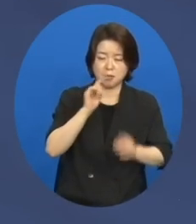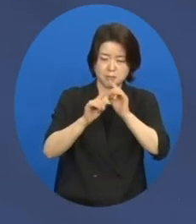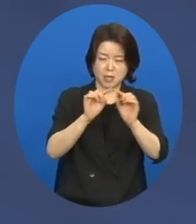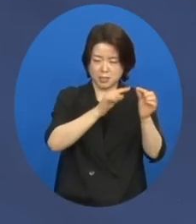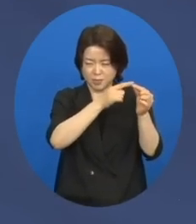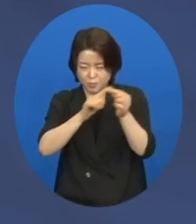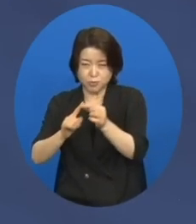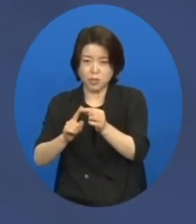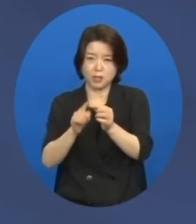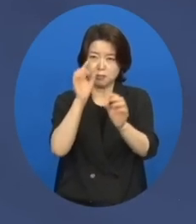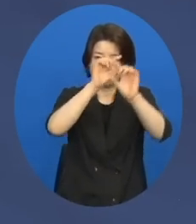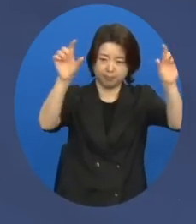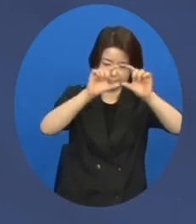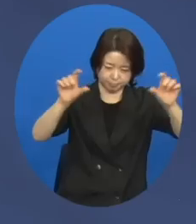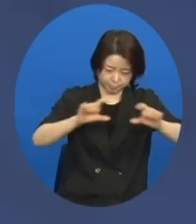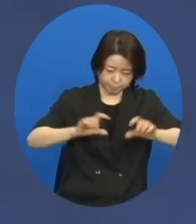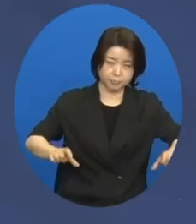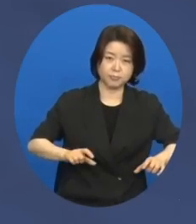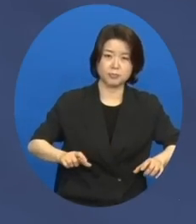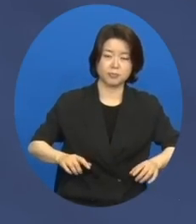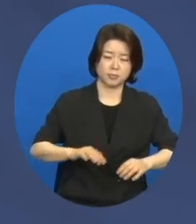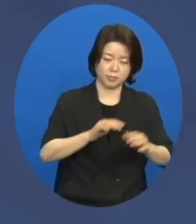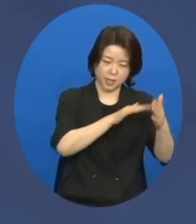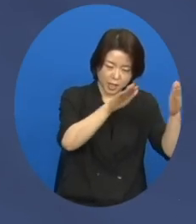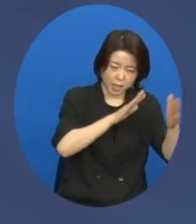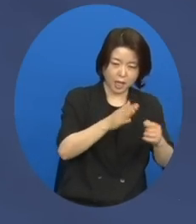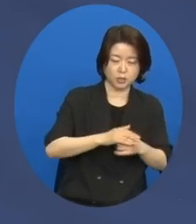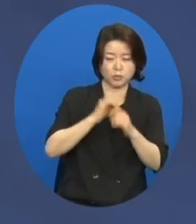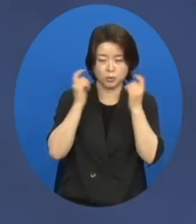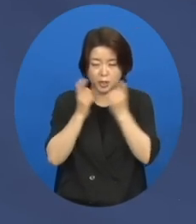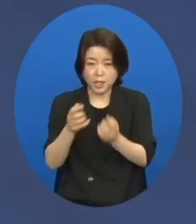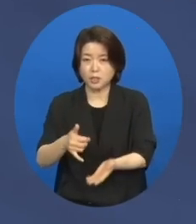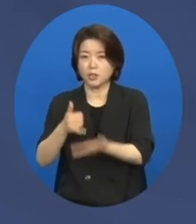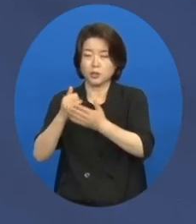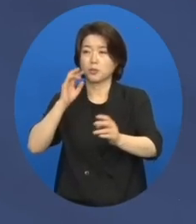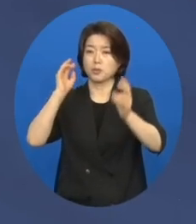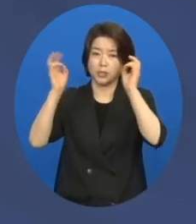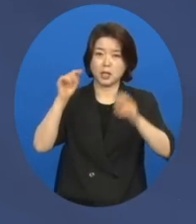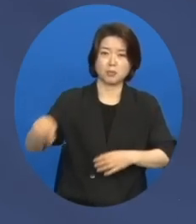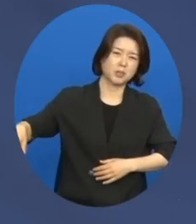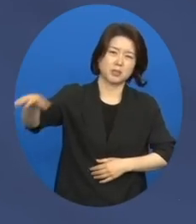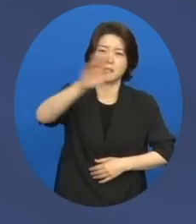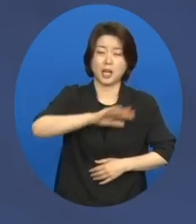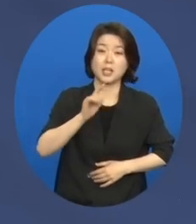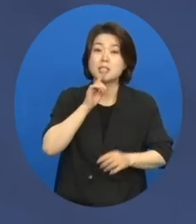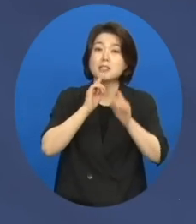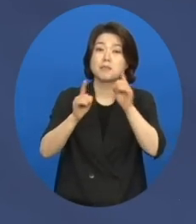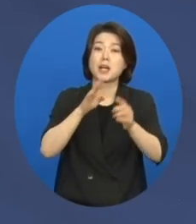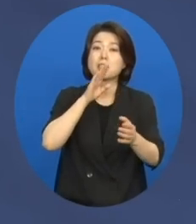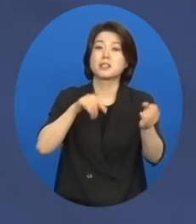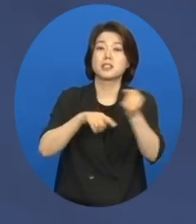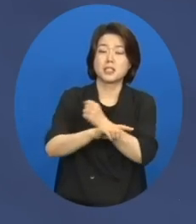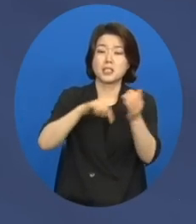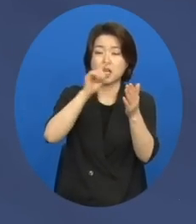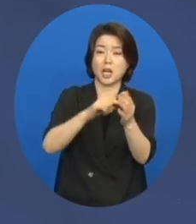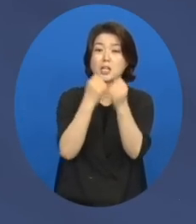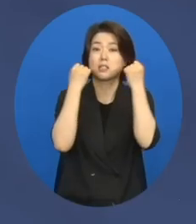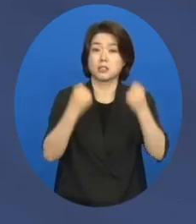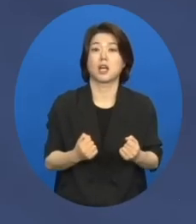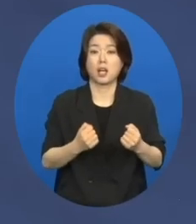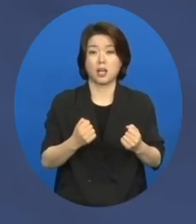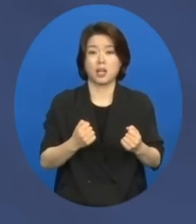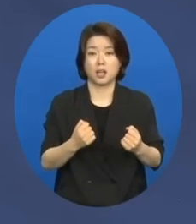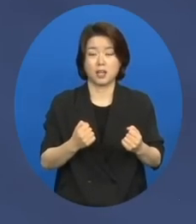그냥 온통 너의 가정도 개인도 인격도 너의 사업도 오직 이 말씀의 진리 안에 살게 해라